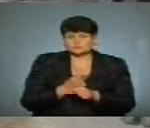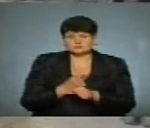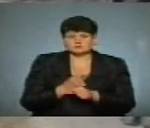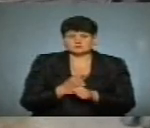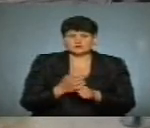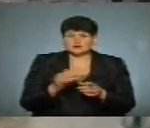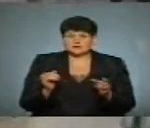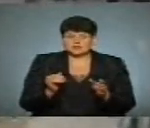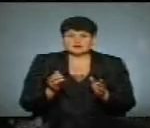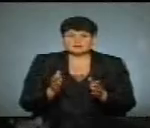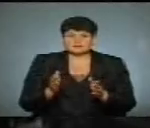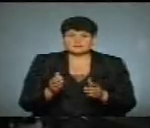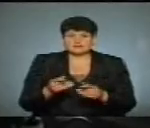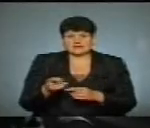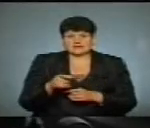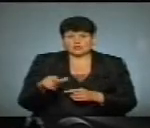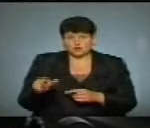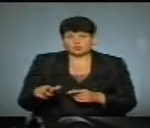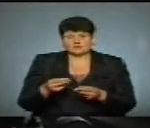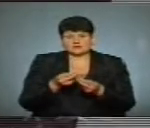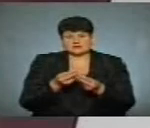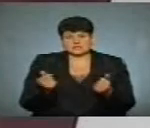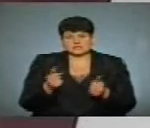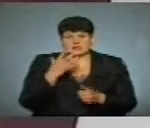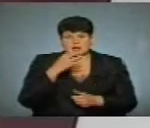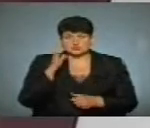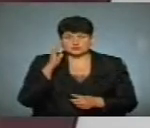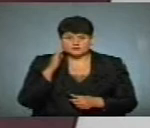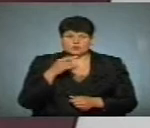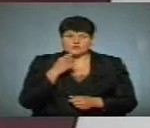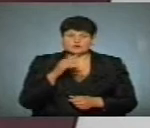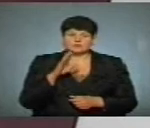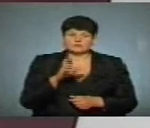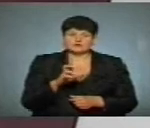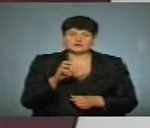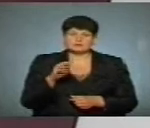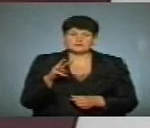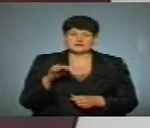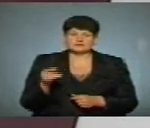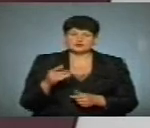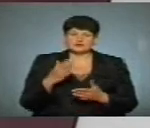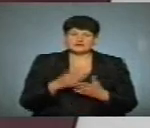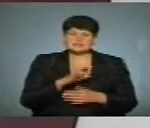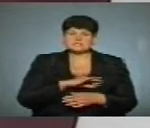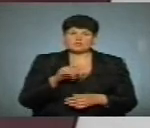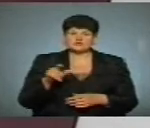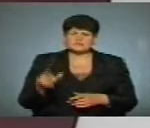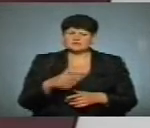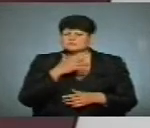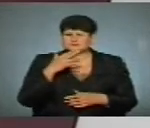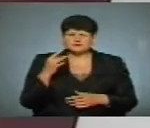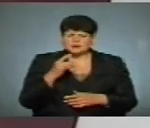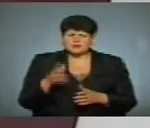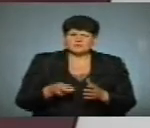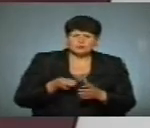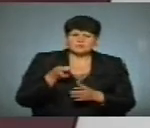і в домівках тернополян може зникнути гаряча вода. За словами Богдана Мицьківа, в Тернополі є споживачі, на яких неодноразово